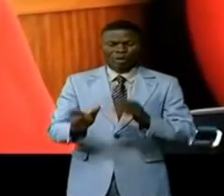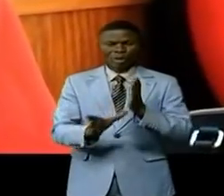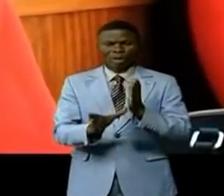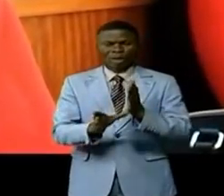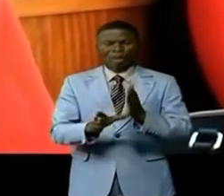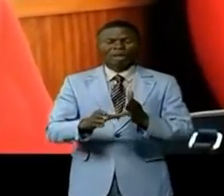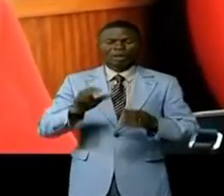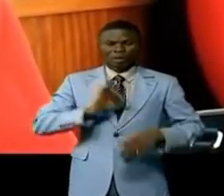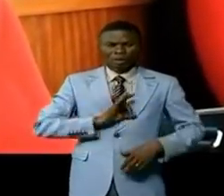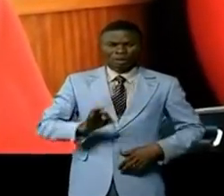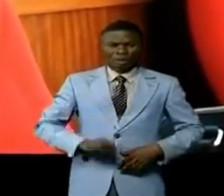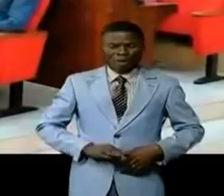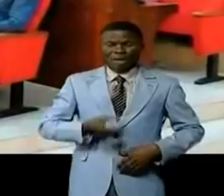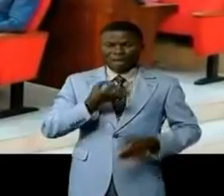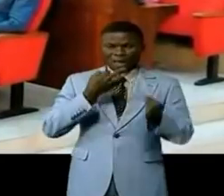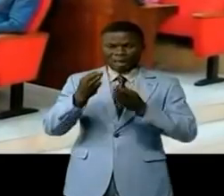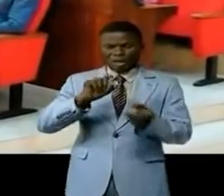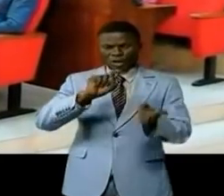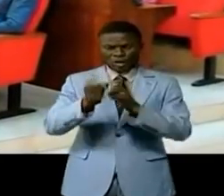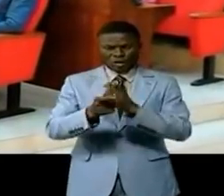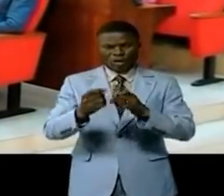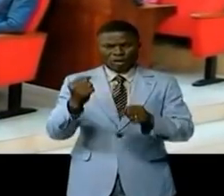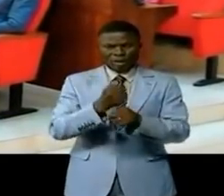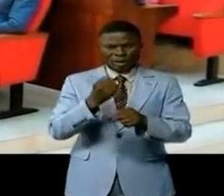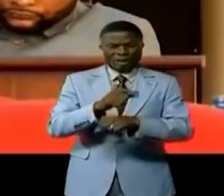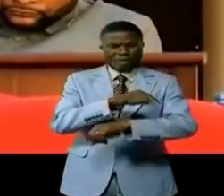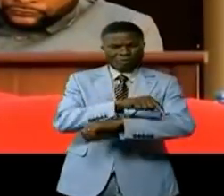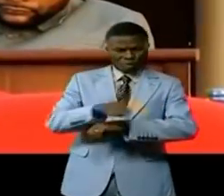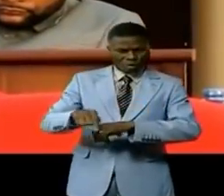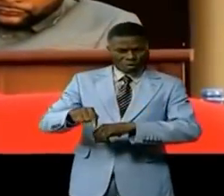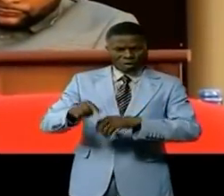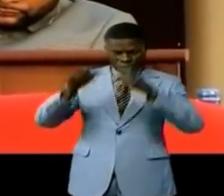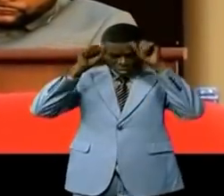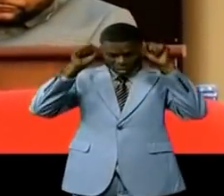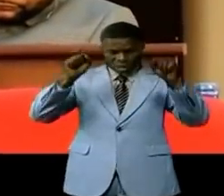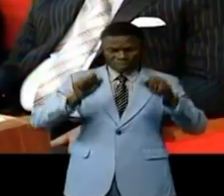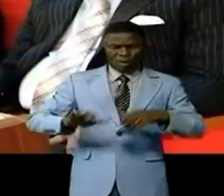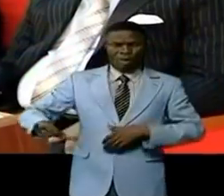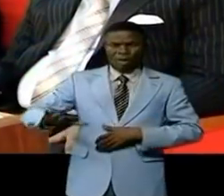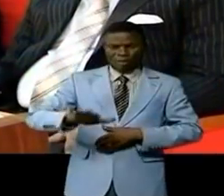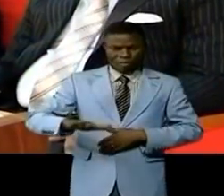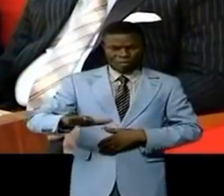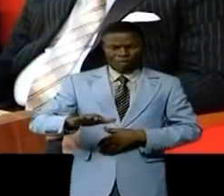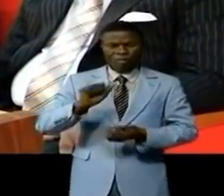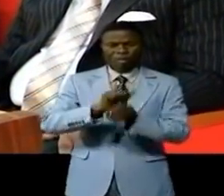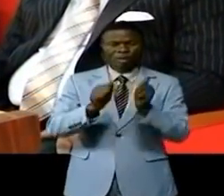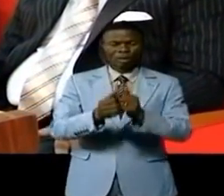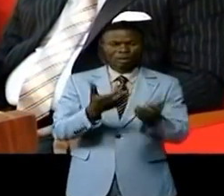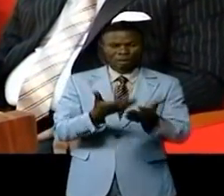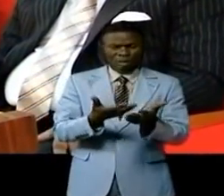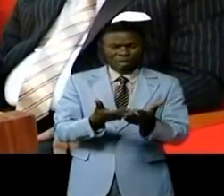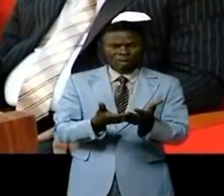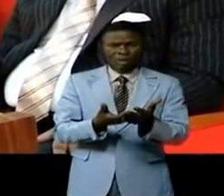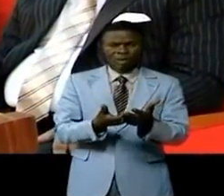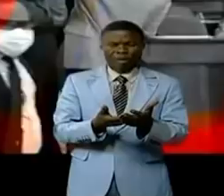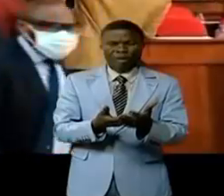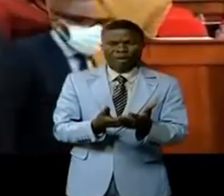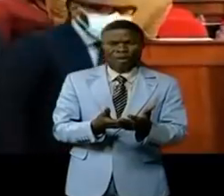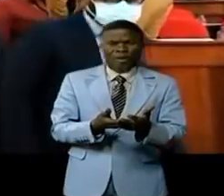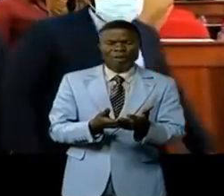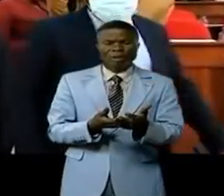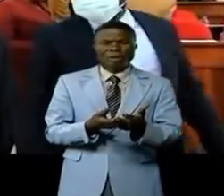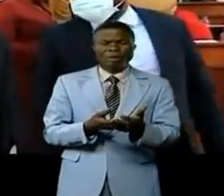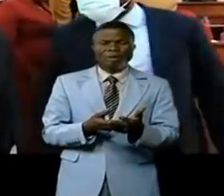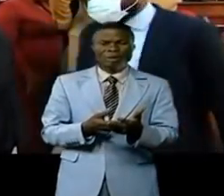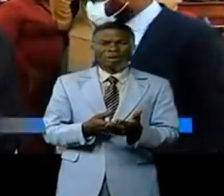remarquer qu'il s'agit ici d'améliorer les fonctionnements du cabinet du président de la République. La question ici, ce n'était pas de se